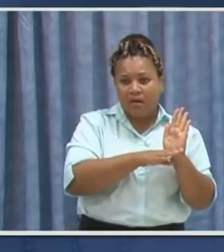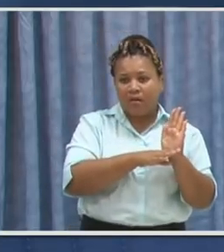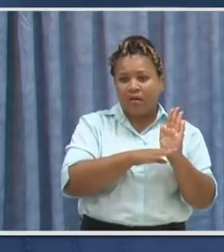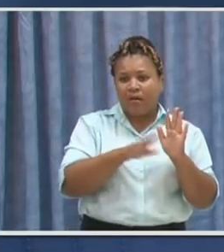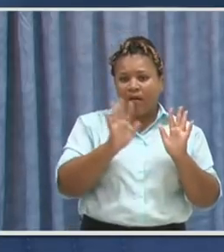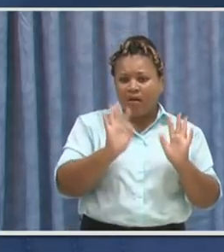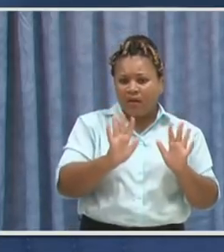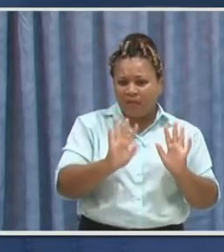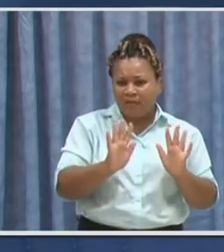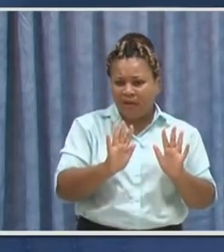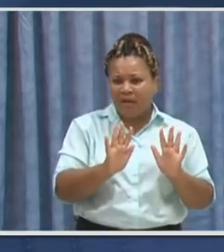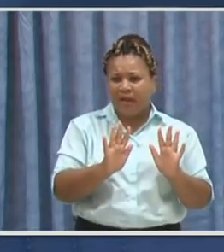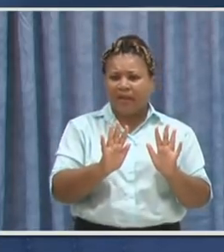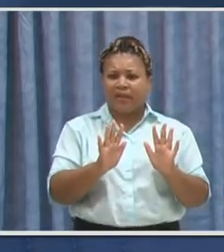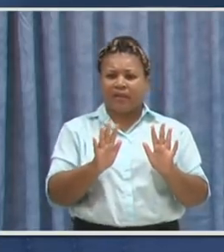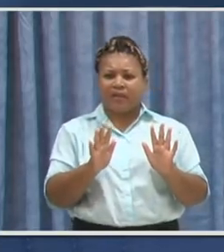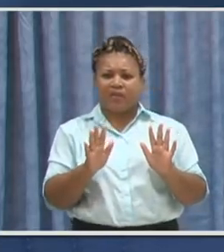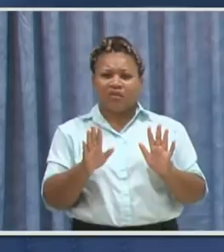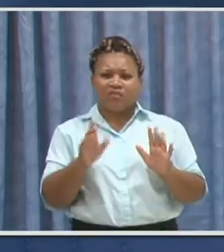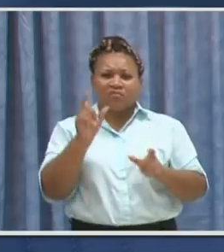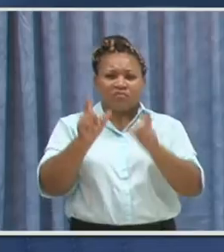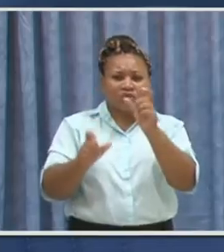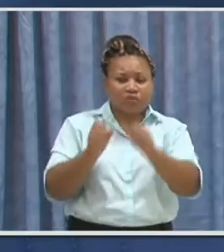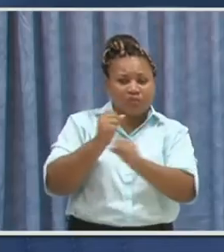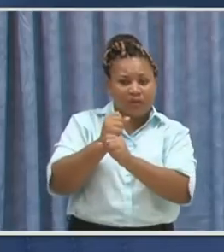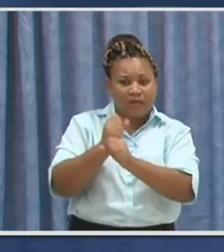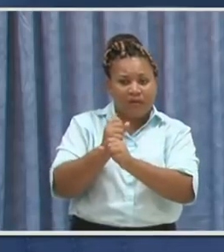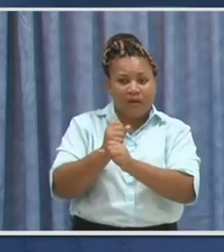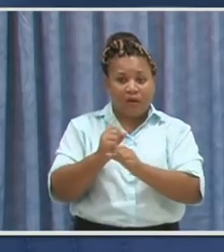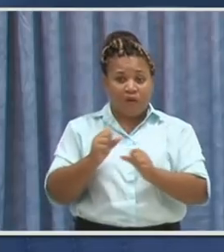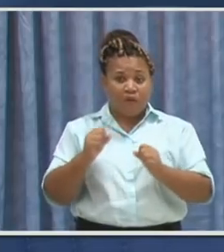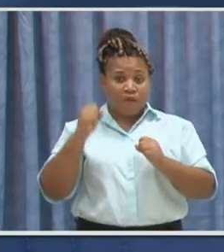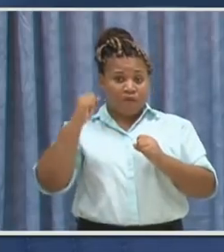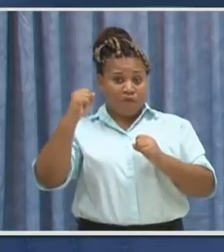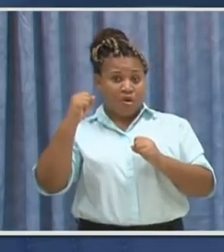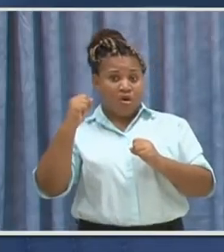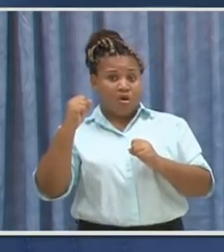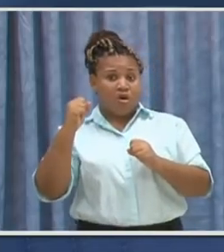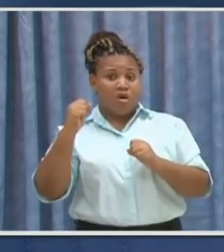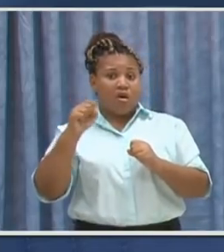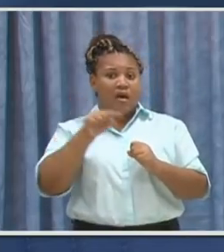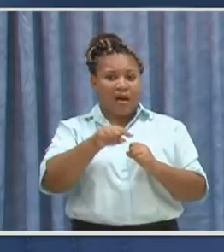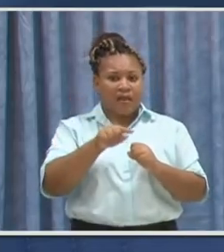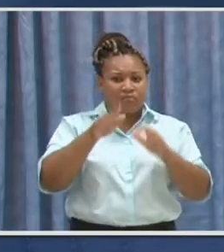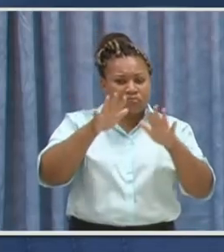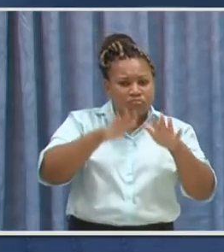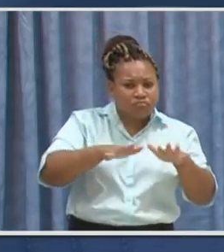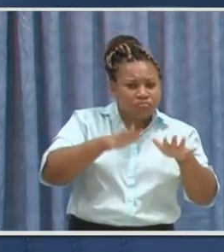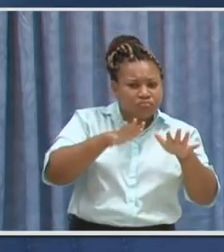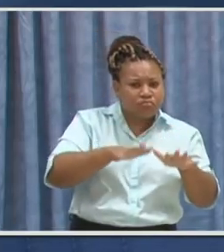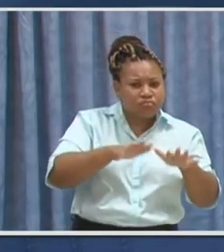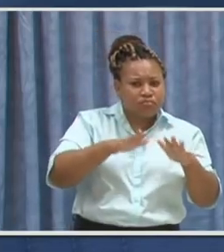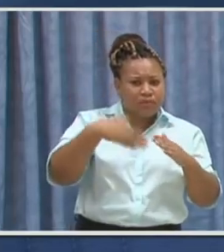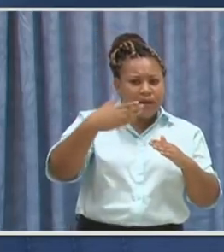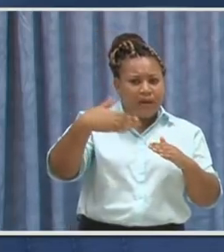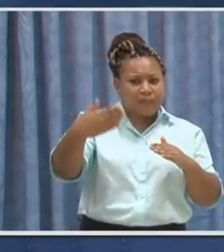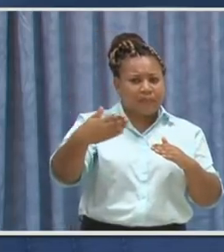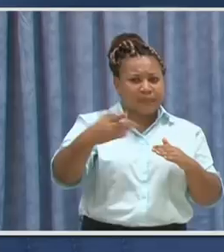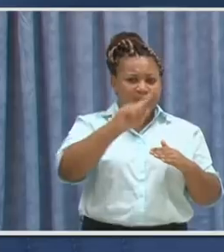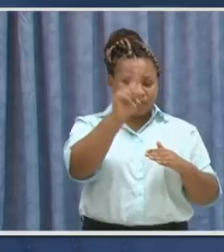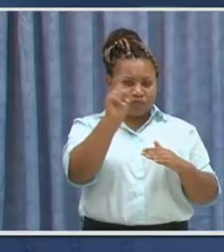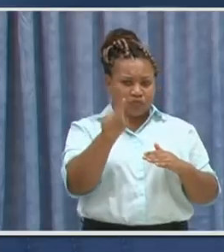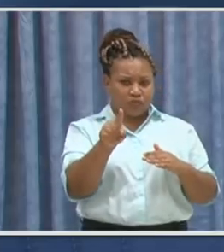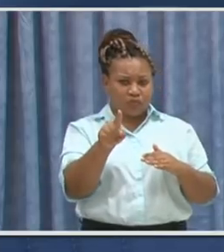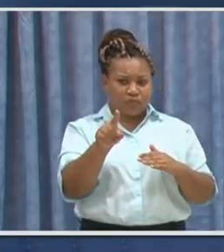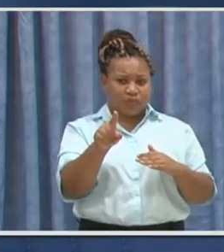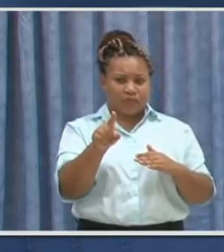continuer pareil et bonne nous la prendre pour dire un groupe les officiers de la police Batswana qui